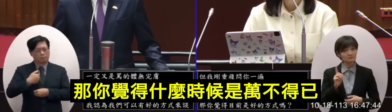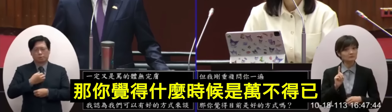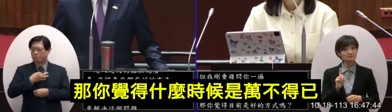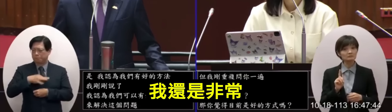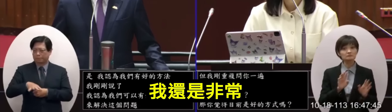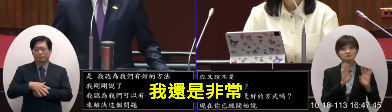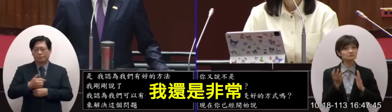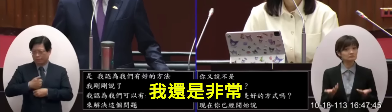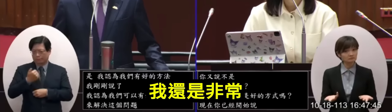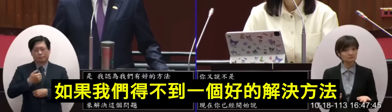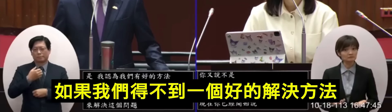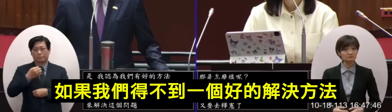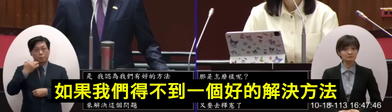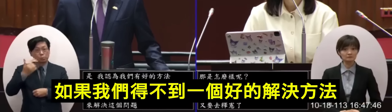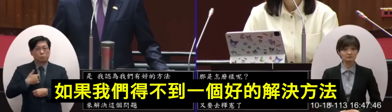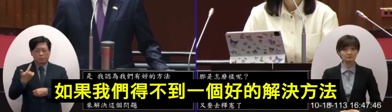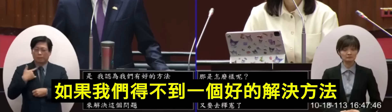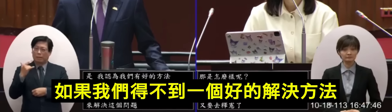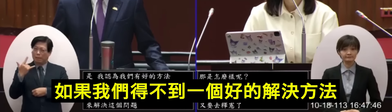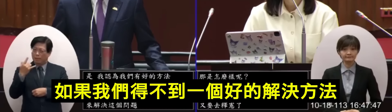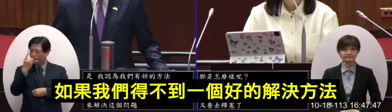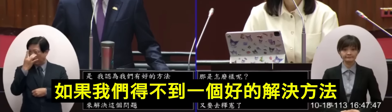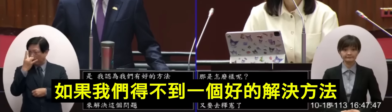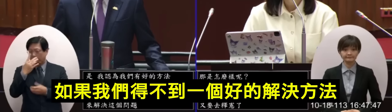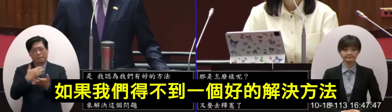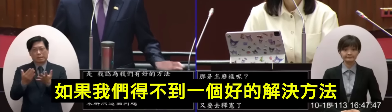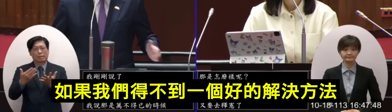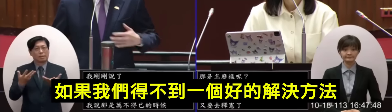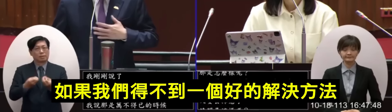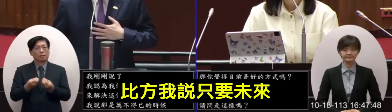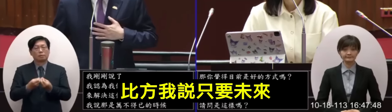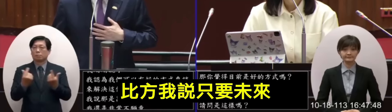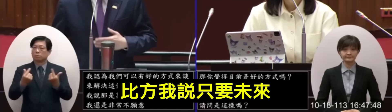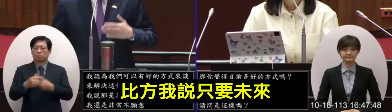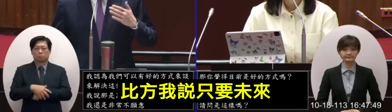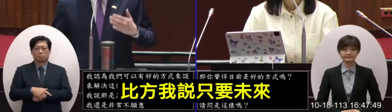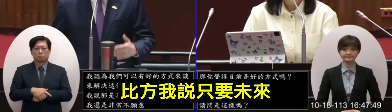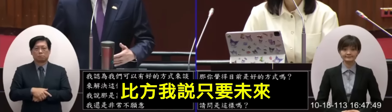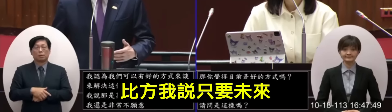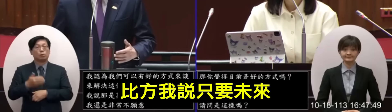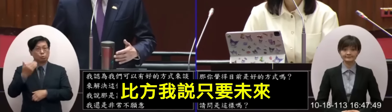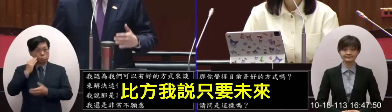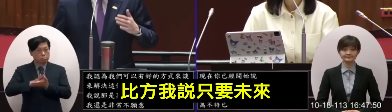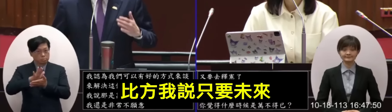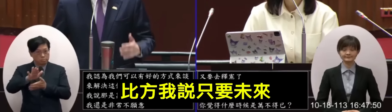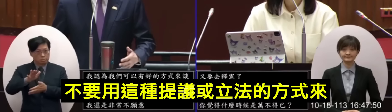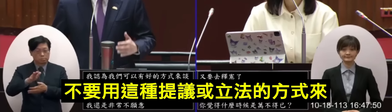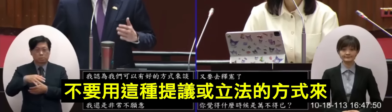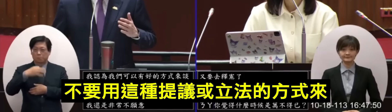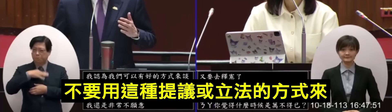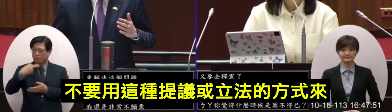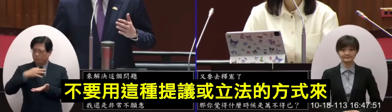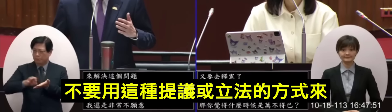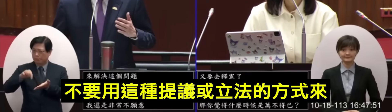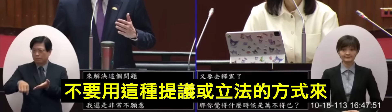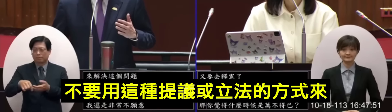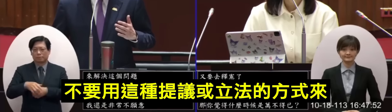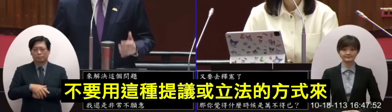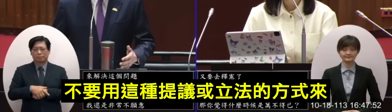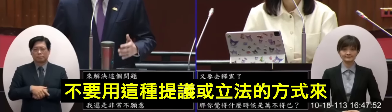得已？ 我还是非常，如果我们得不到一个好的解决方法，比方我说，只要未来不要用这